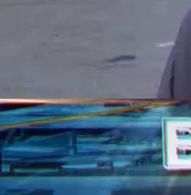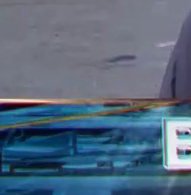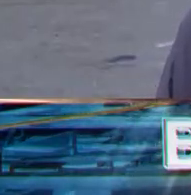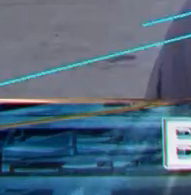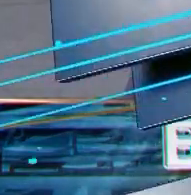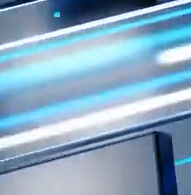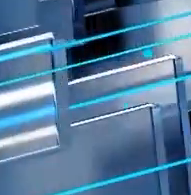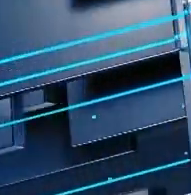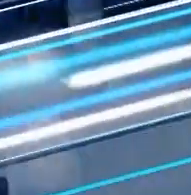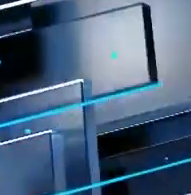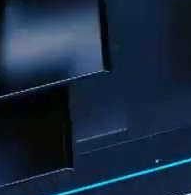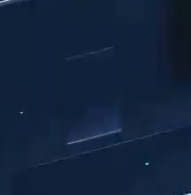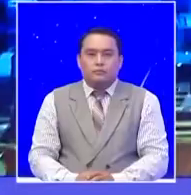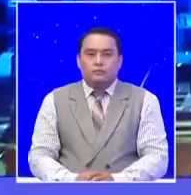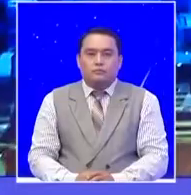көшелер.